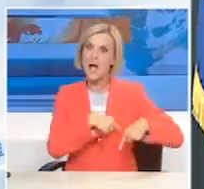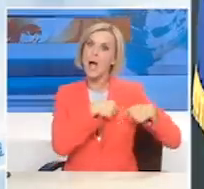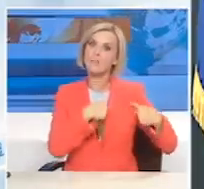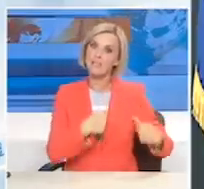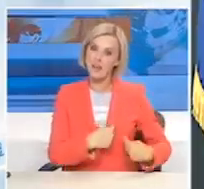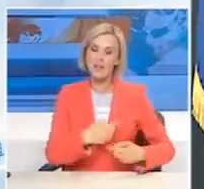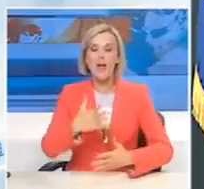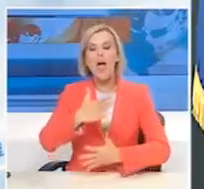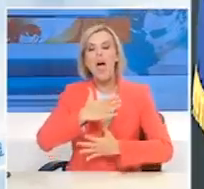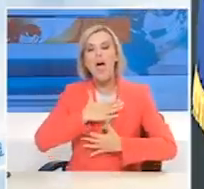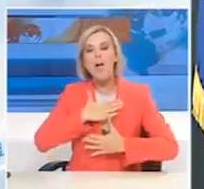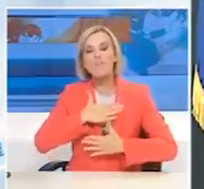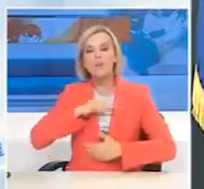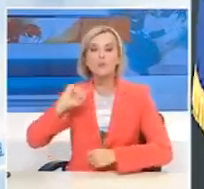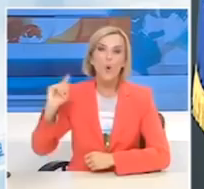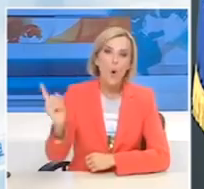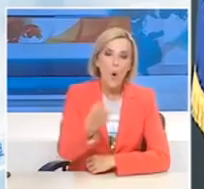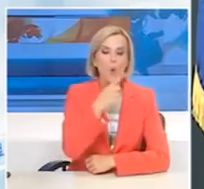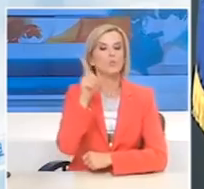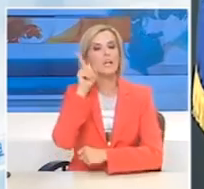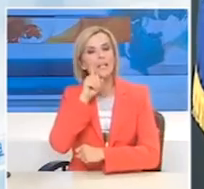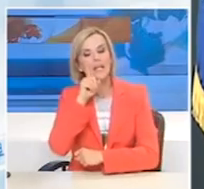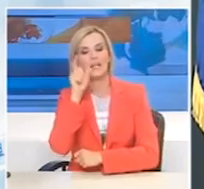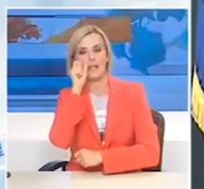τους ευχαριστώ και μαζί με αυτούς και όλους εσάς.